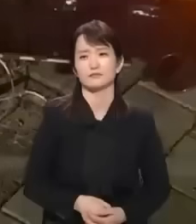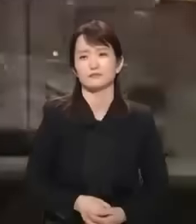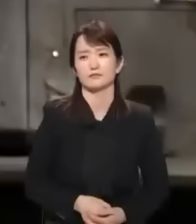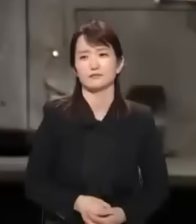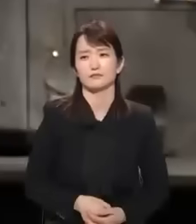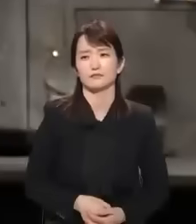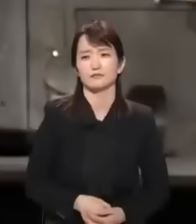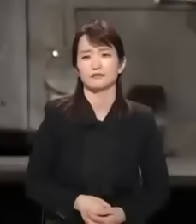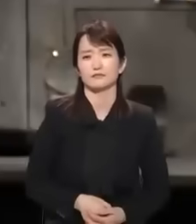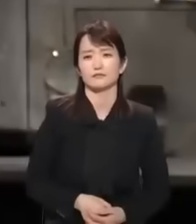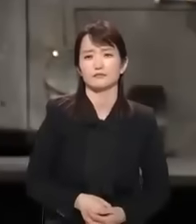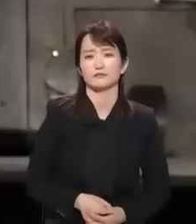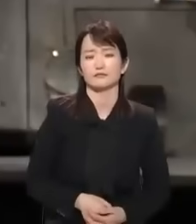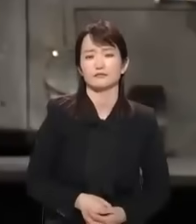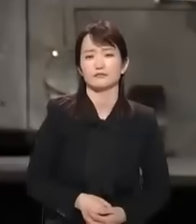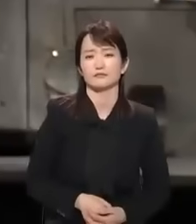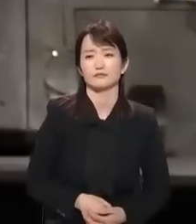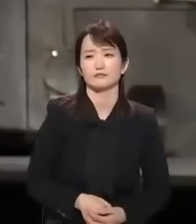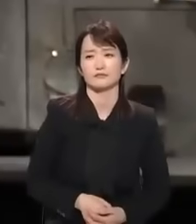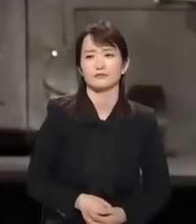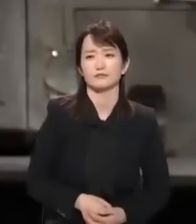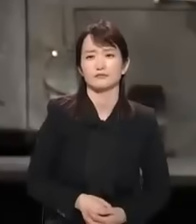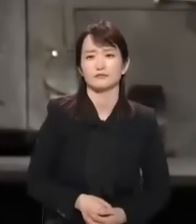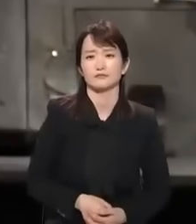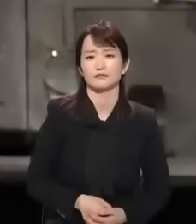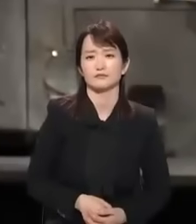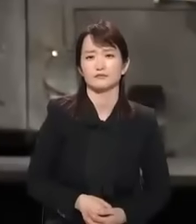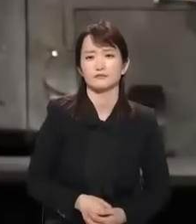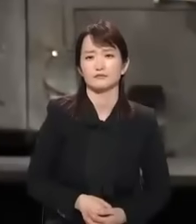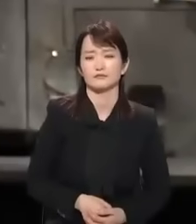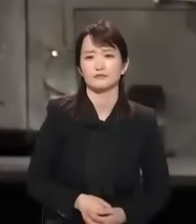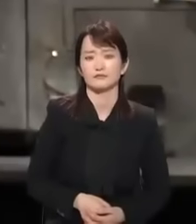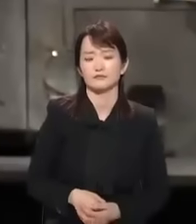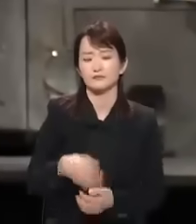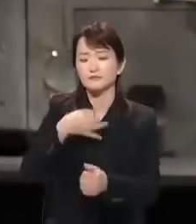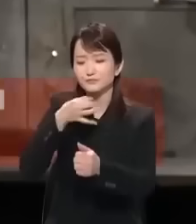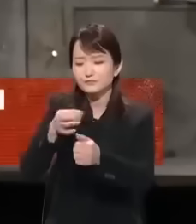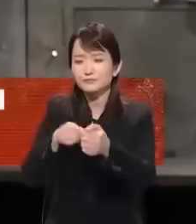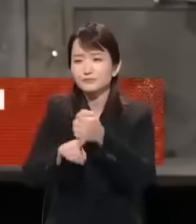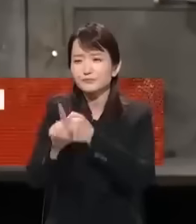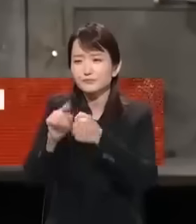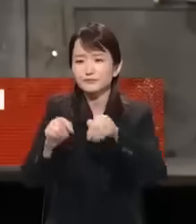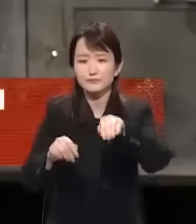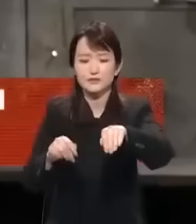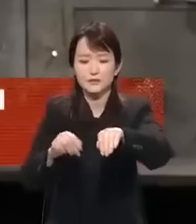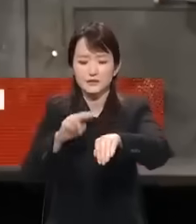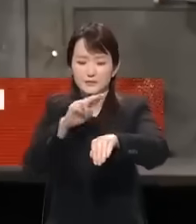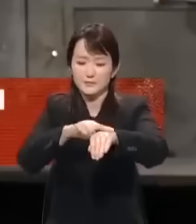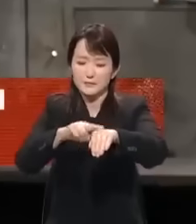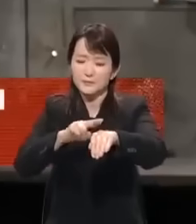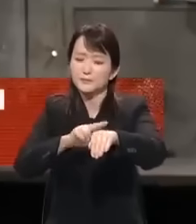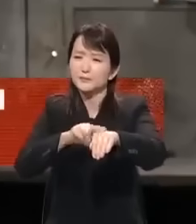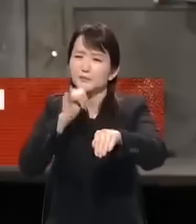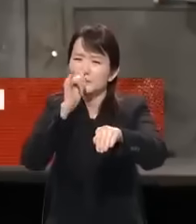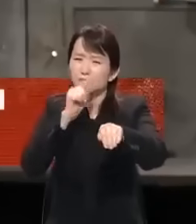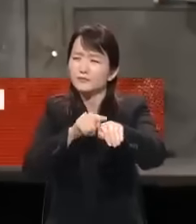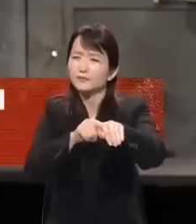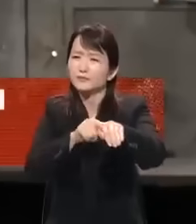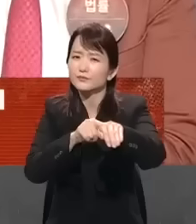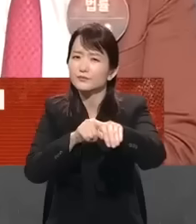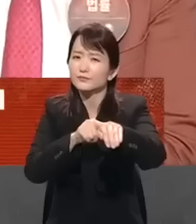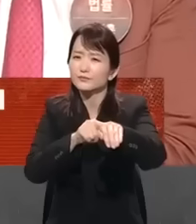아치 예 그래서 이제 그렇게 양카라고 하는 이유 자체가 차에 뭐 스티커 붙일 수도 있고 할 수 있는데 그 차 스티커